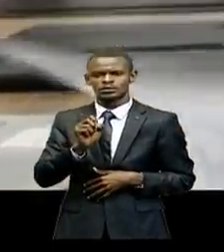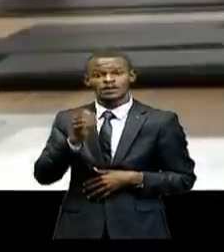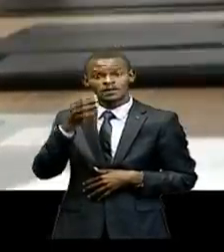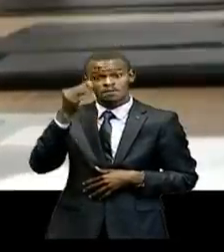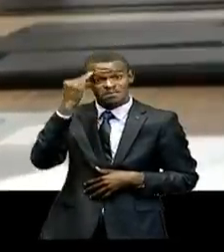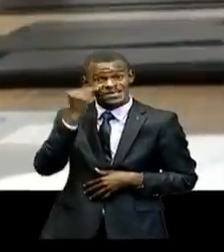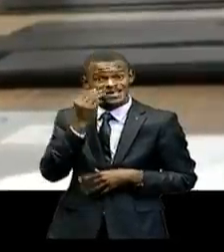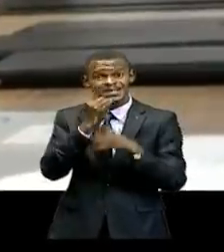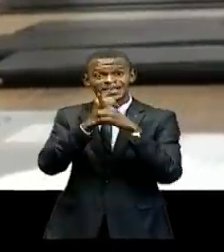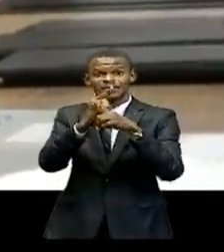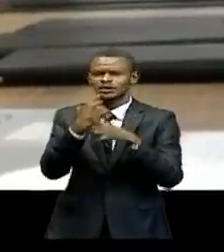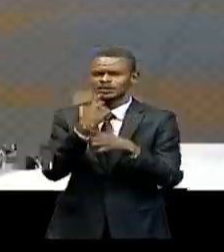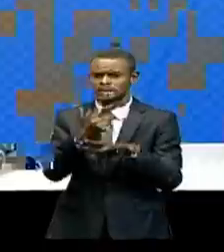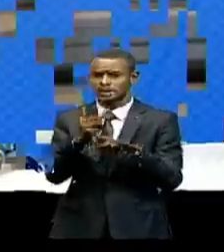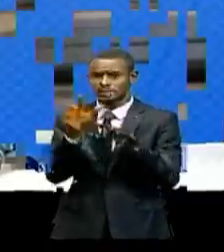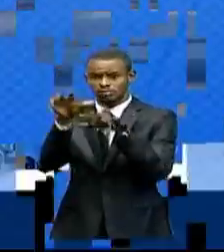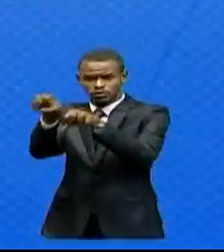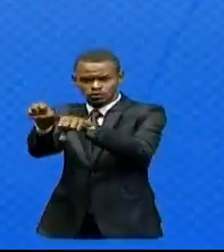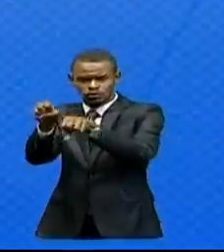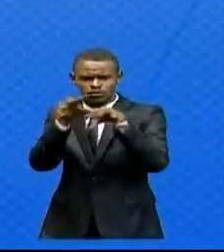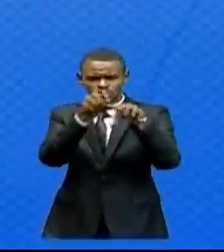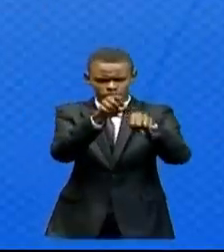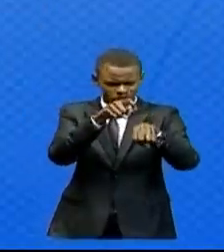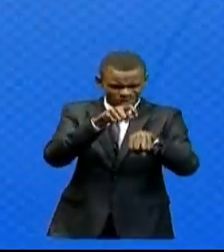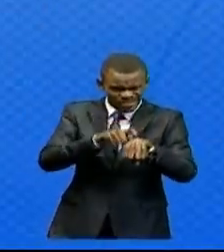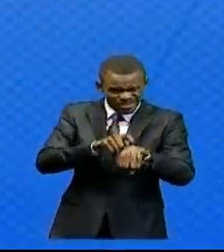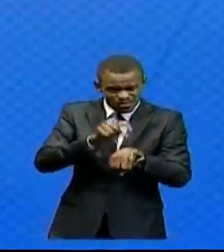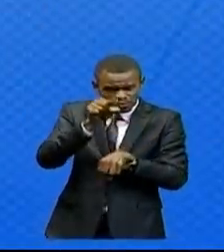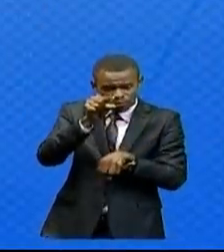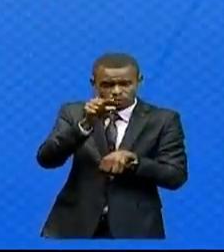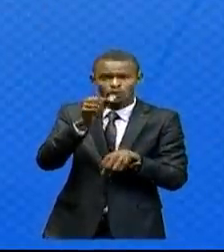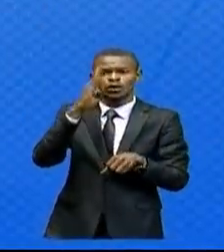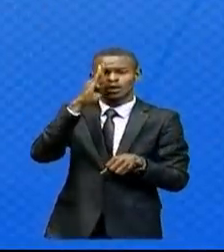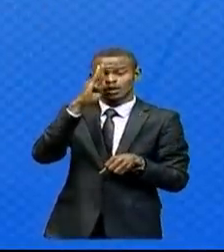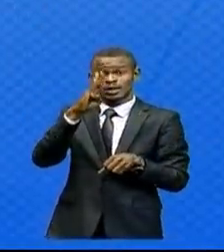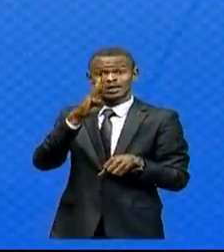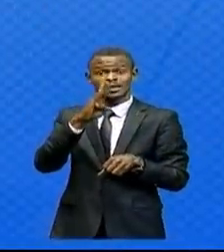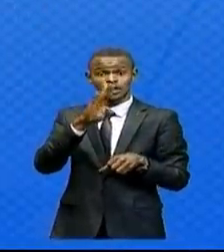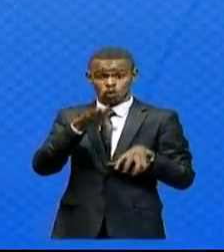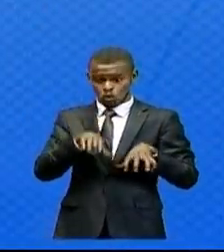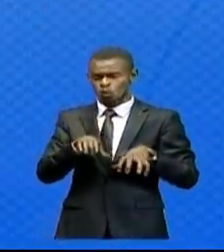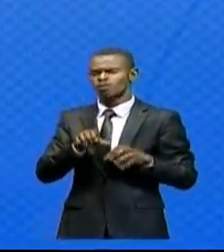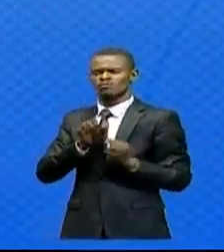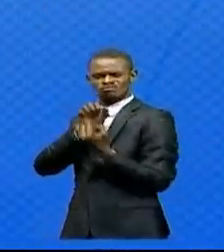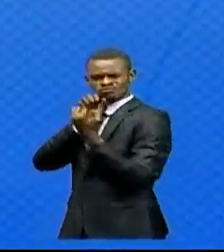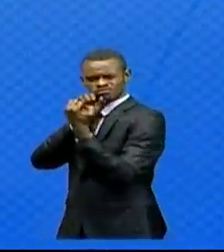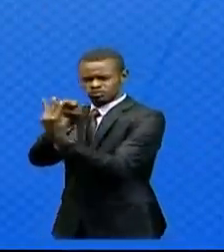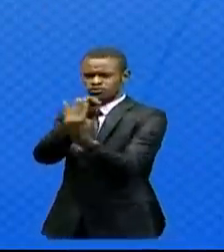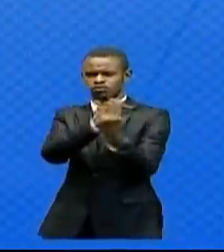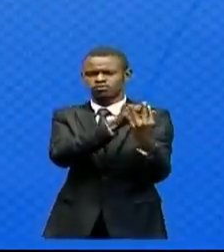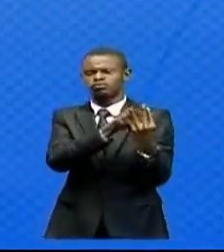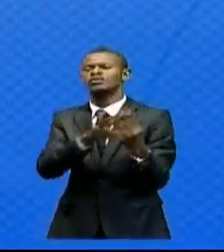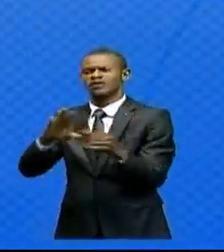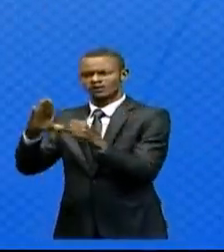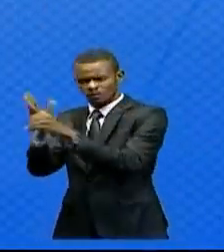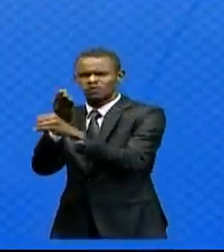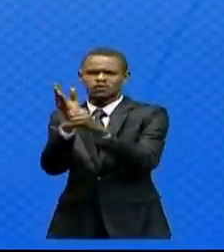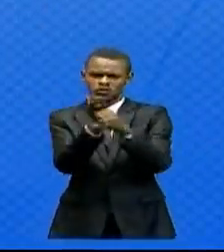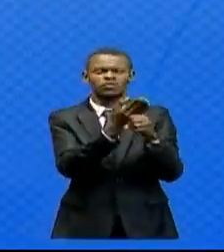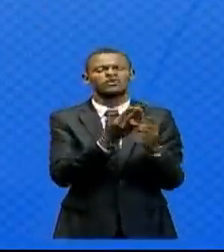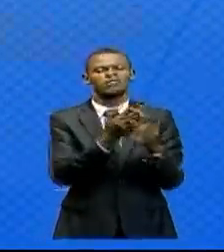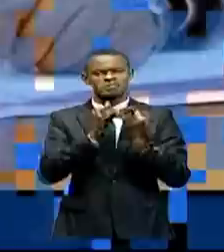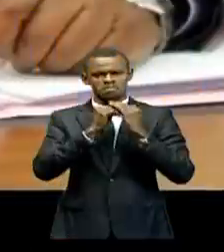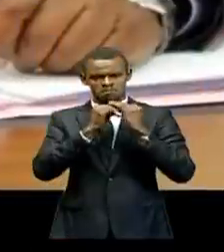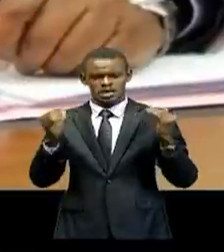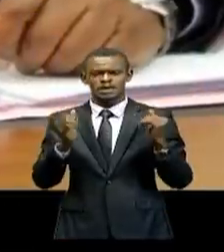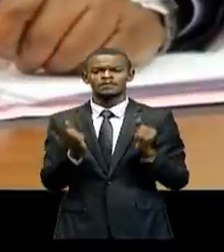ont rapidement repris ces localités et se sont assurées du retour des populations déplacées. Il a aussi informé le